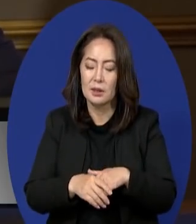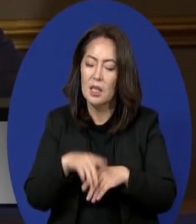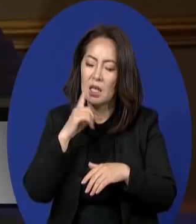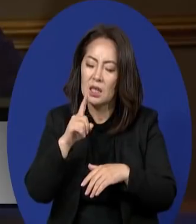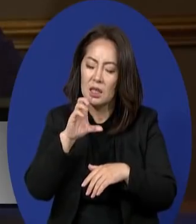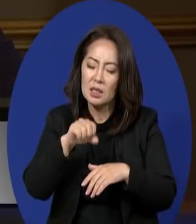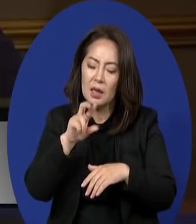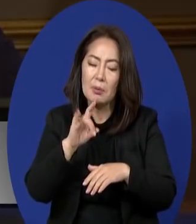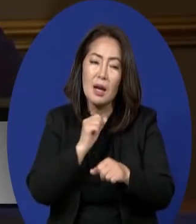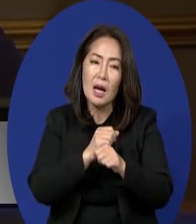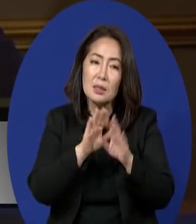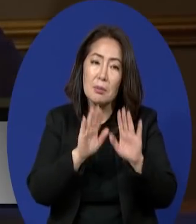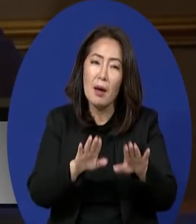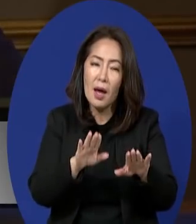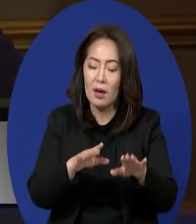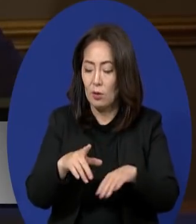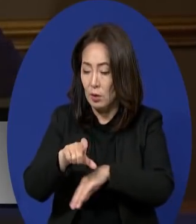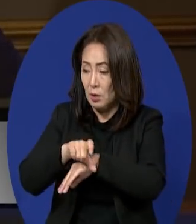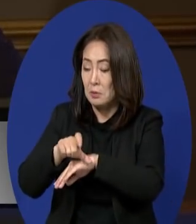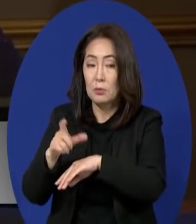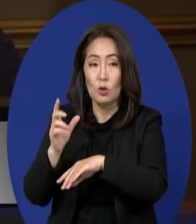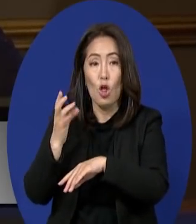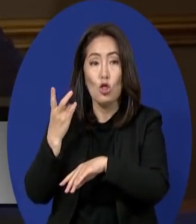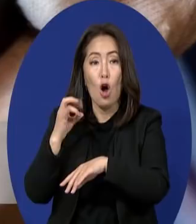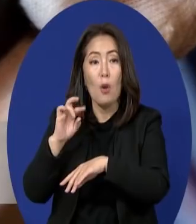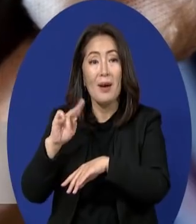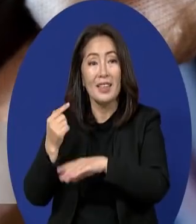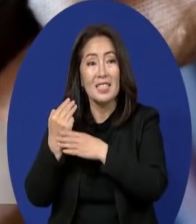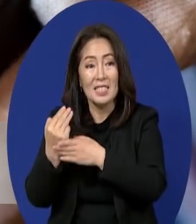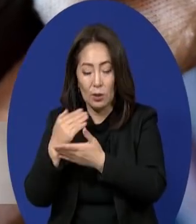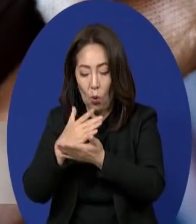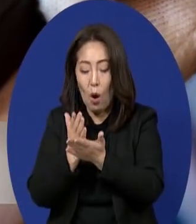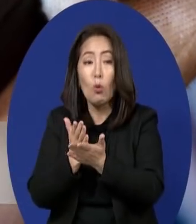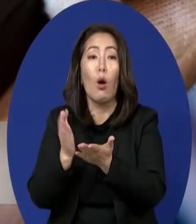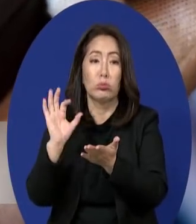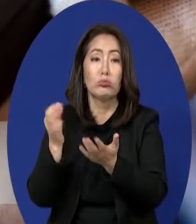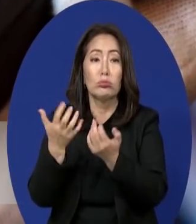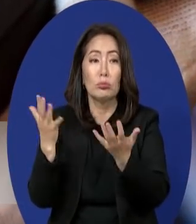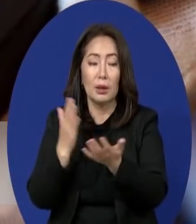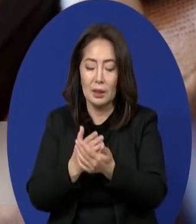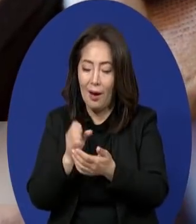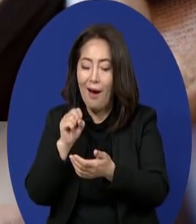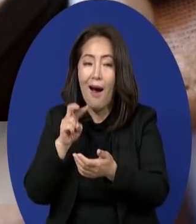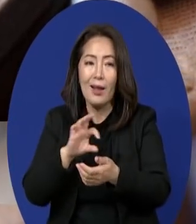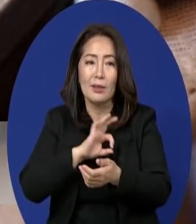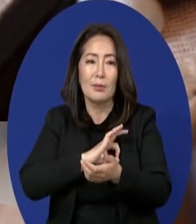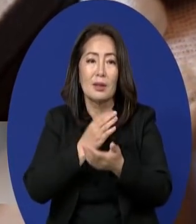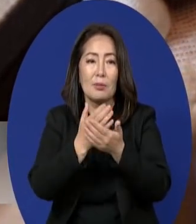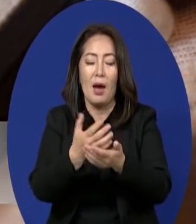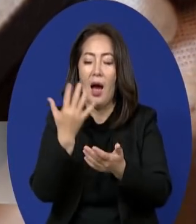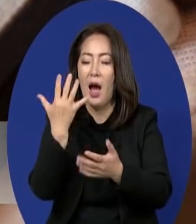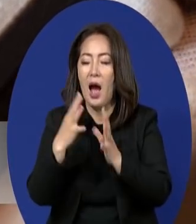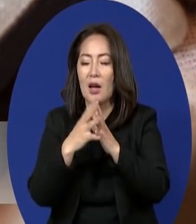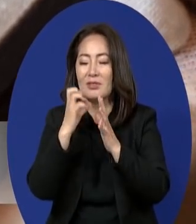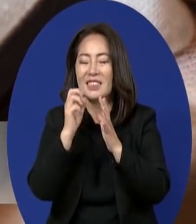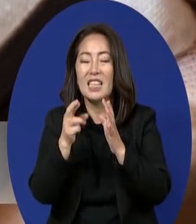салбарт ажилладаг хэд хэдэн эрдэмтэн Нобелийн шагналыг хувааж хүртэх нь түгээмэл байдаг. Энэхүү нэр хүндтэй шагналыг алтан медаль 10 сая швед крон